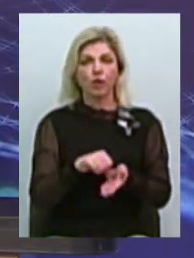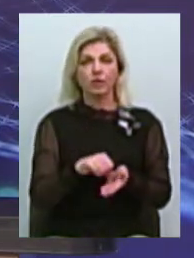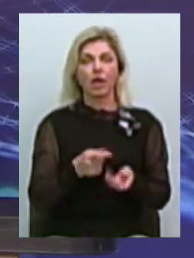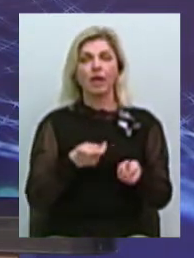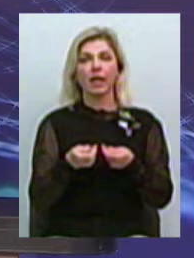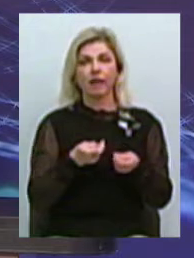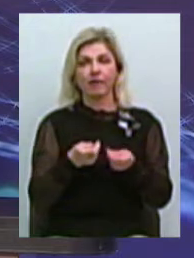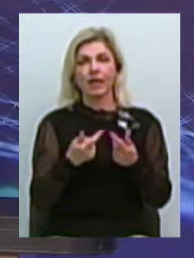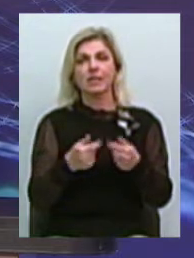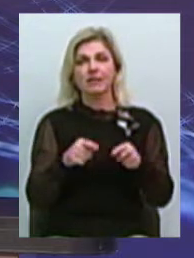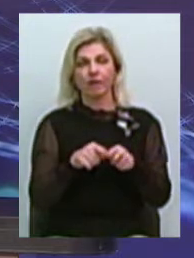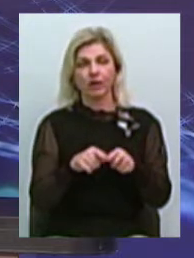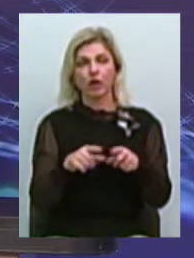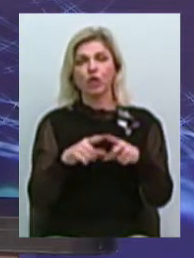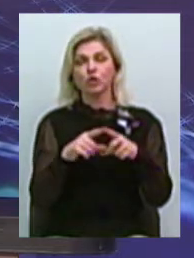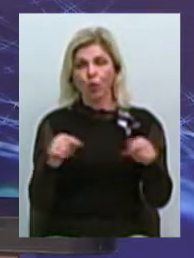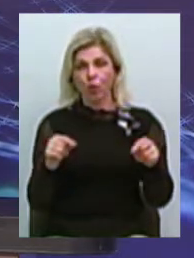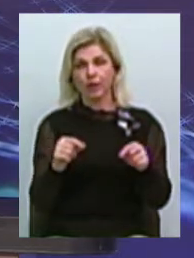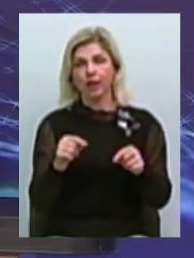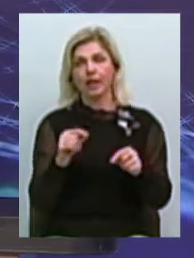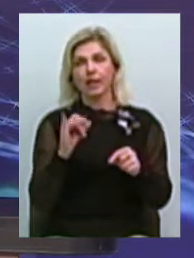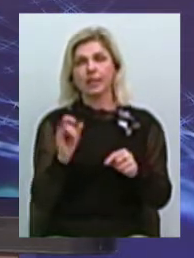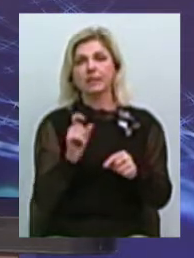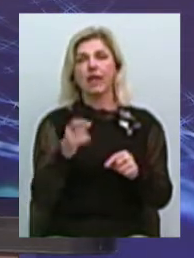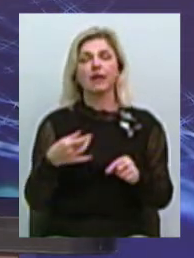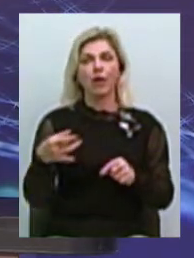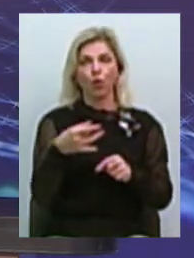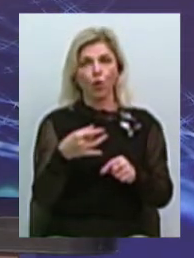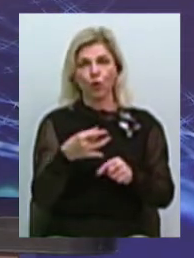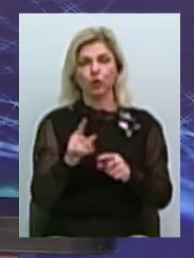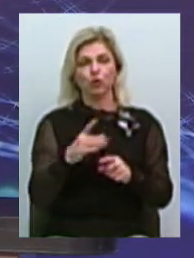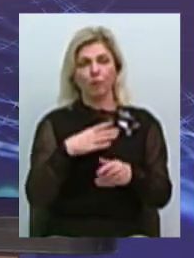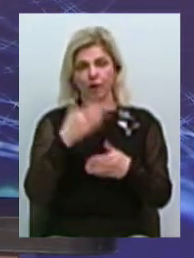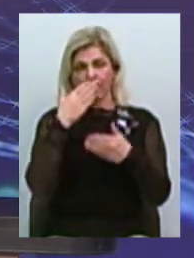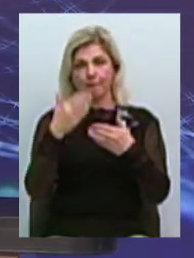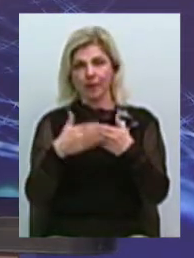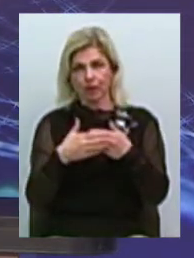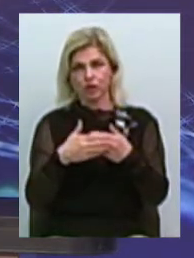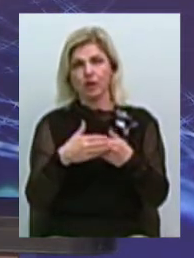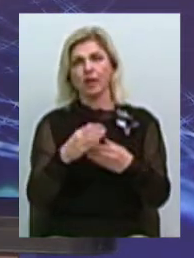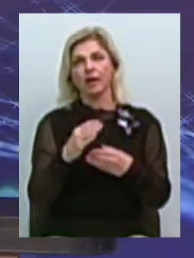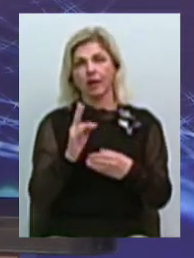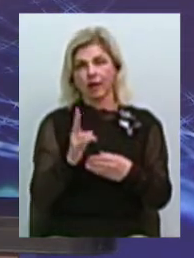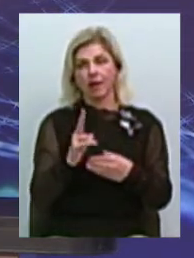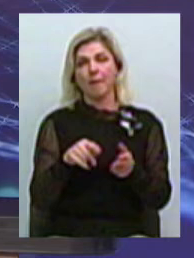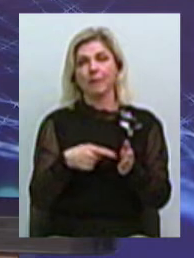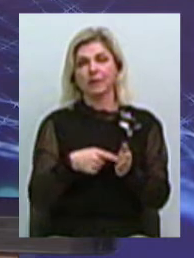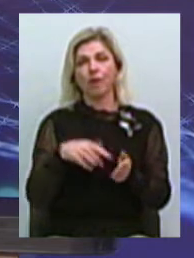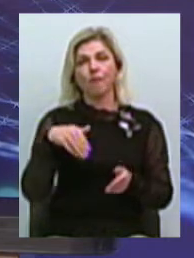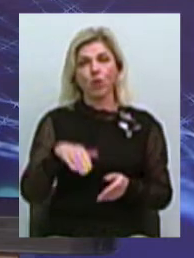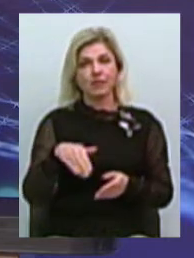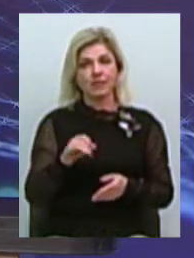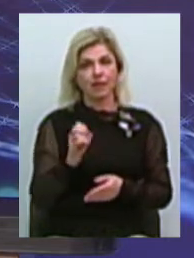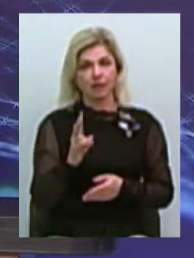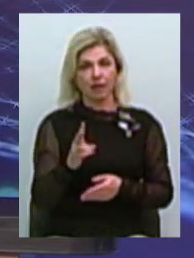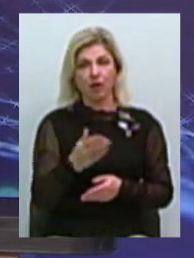керівники закладів загальної середньої освіти із тих регіонів, які були найближчими і наближеними до міста Вознесенська,